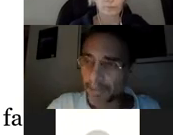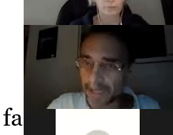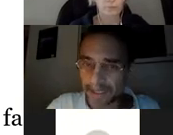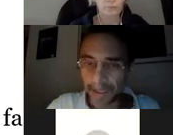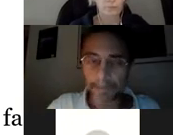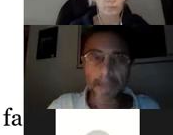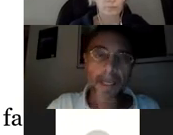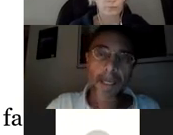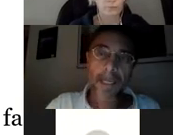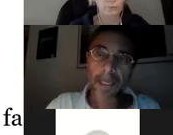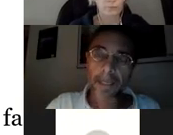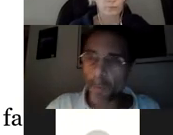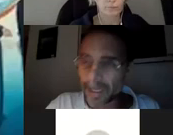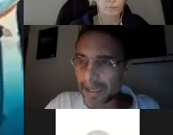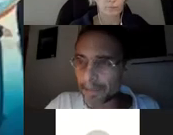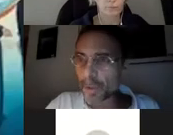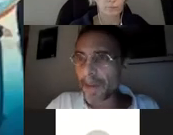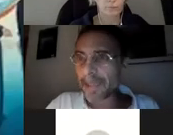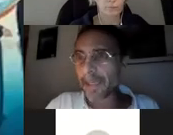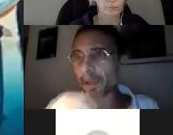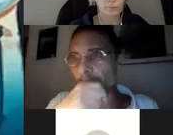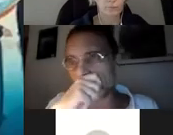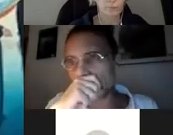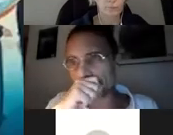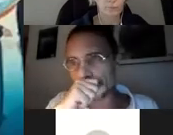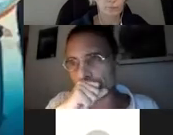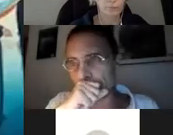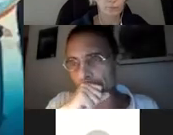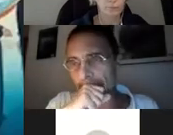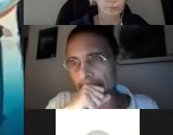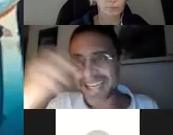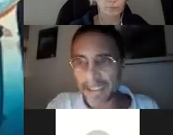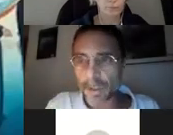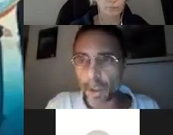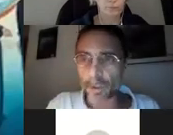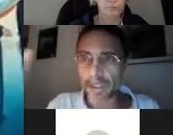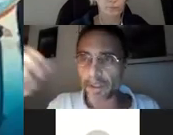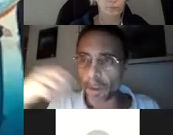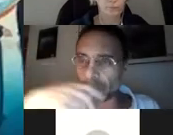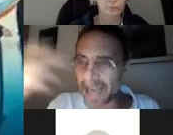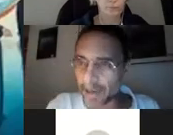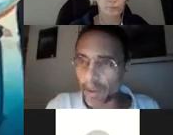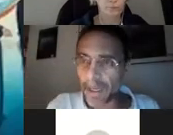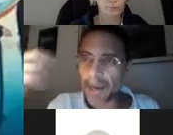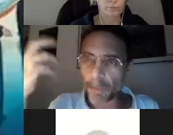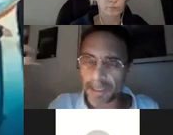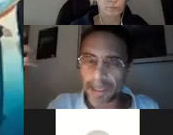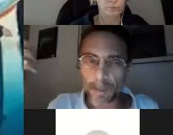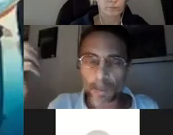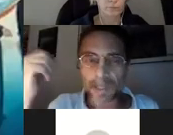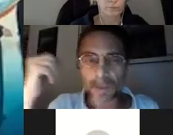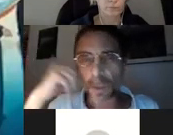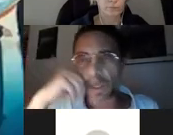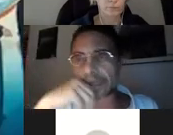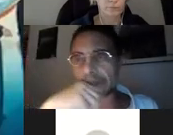allarmistica. Una delle principali, come dire, indicazioni o regole auree